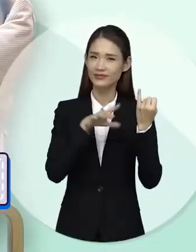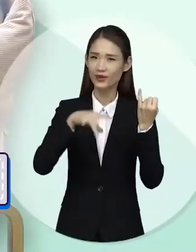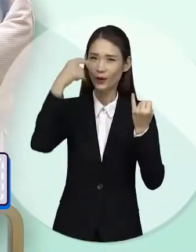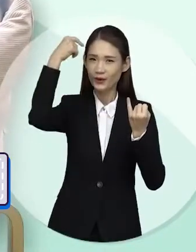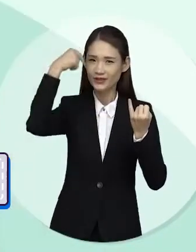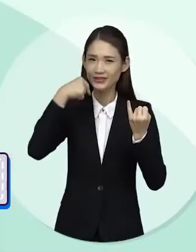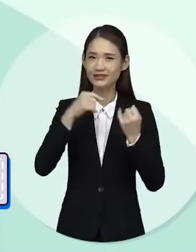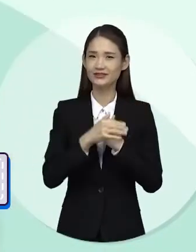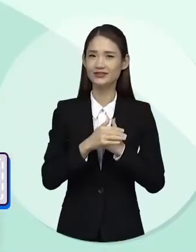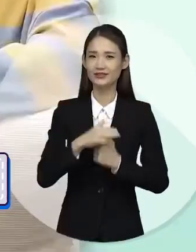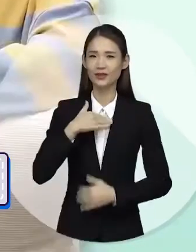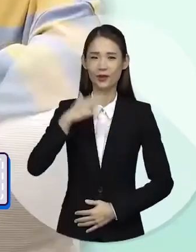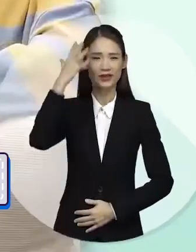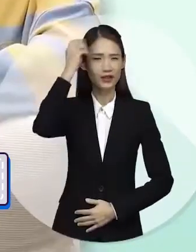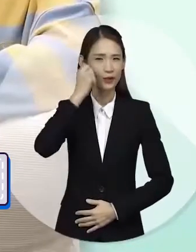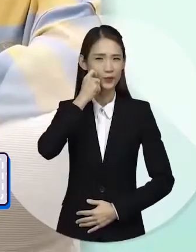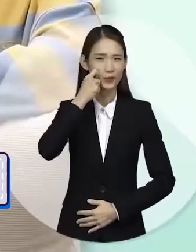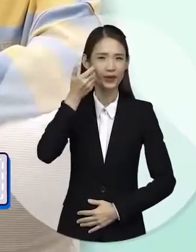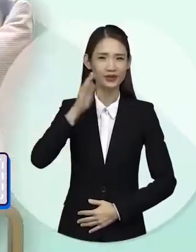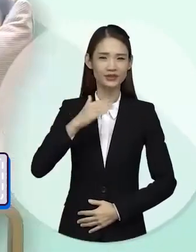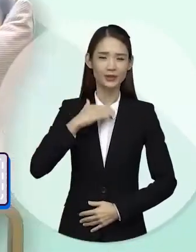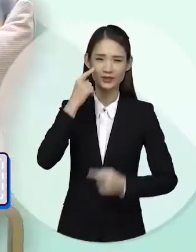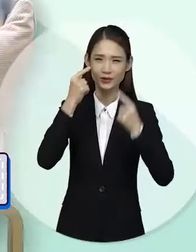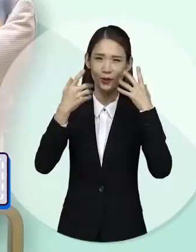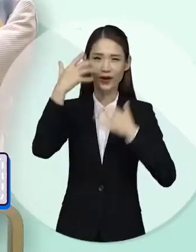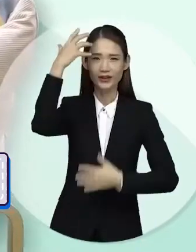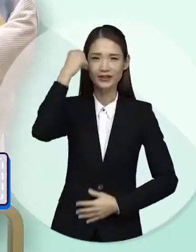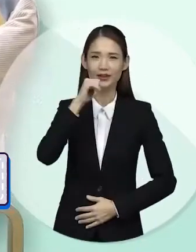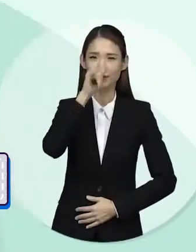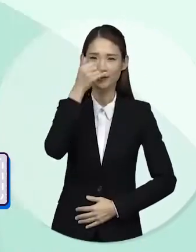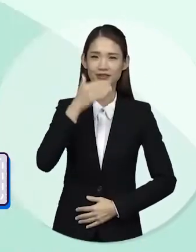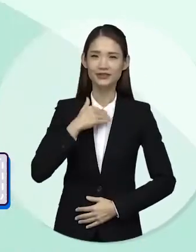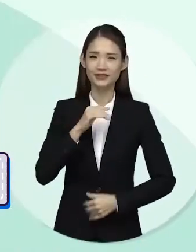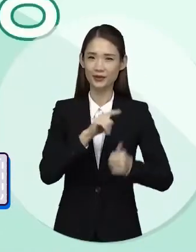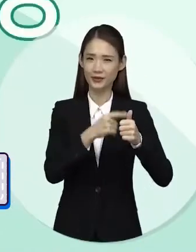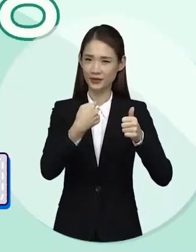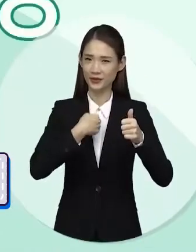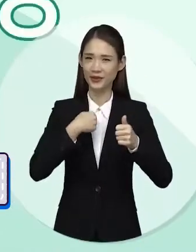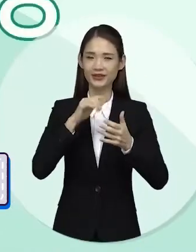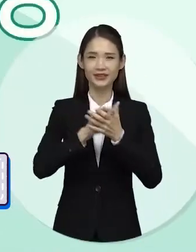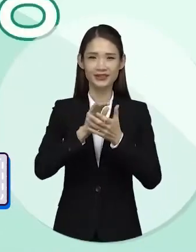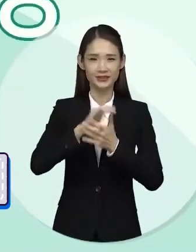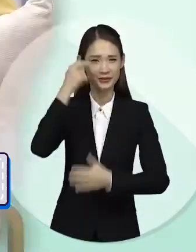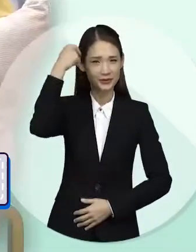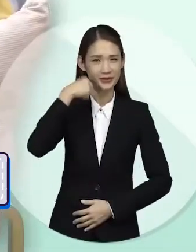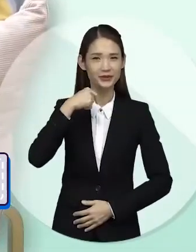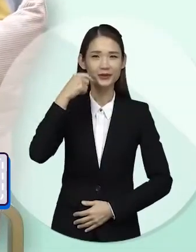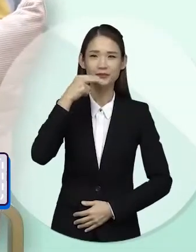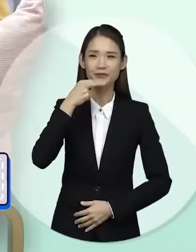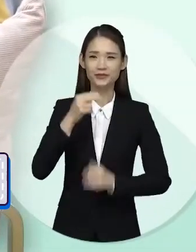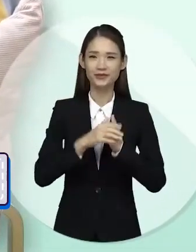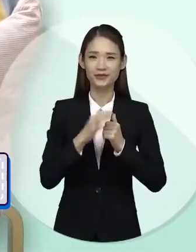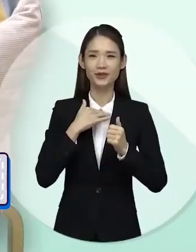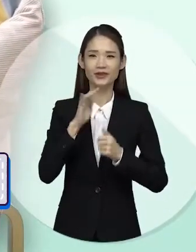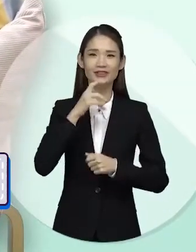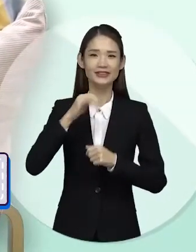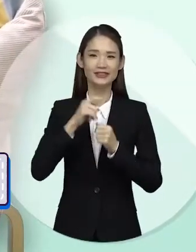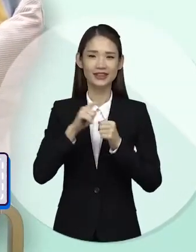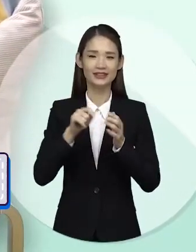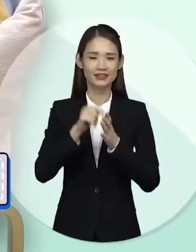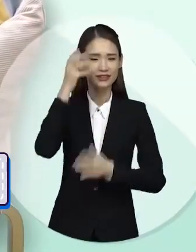민지에 대한 첫인상. 얘는 저 기억 못해요. 저는 진짜 정확히 기억하거든요. 근데 지우는 저에 대해 기억을 못합니다. 제가 워낙 초등학교